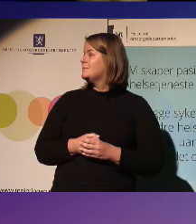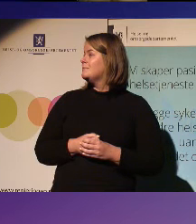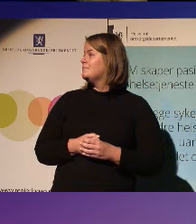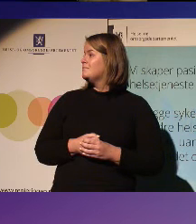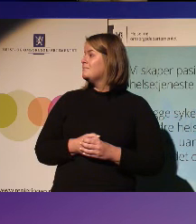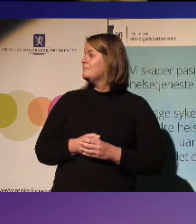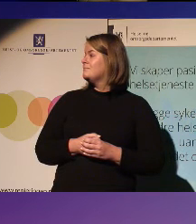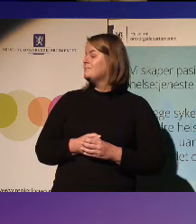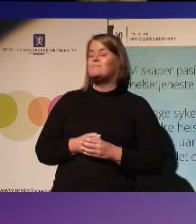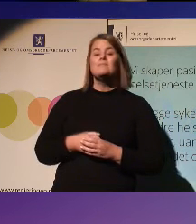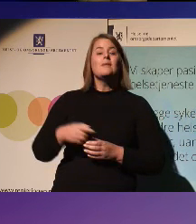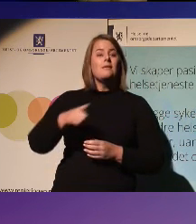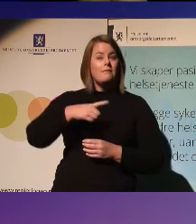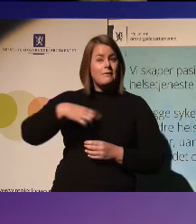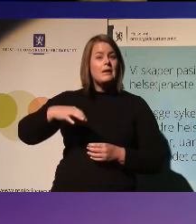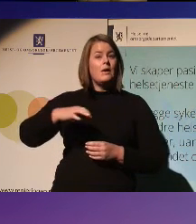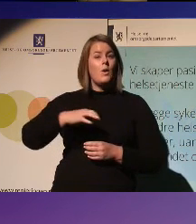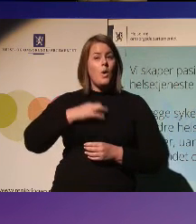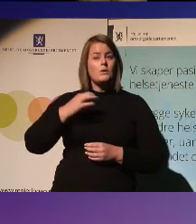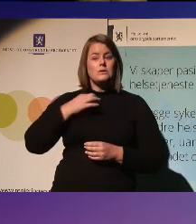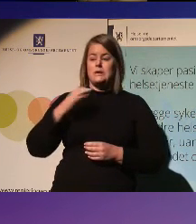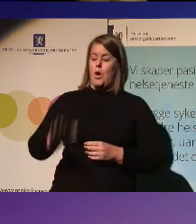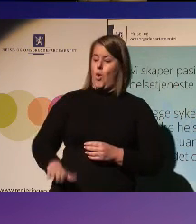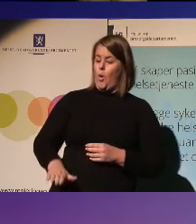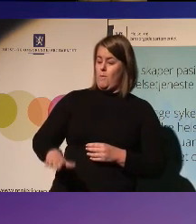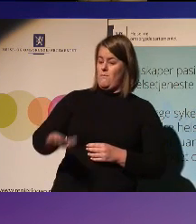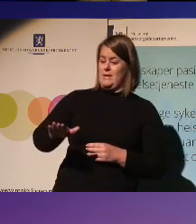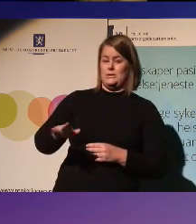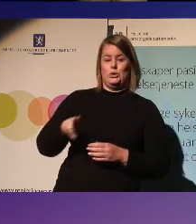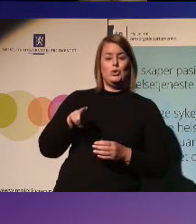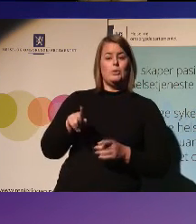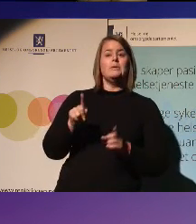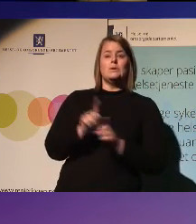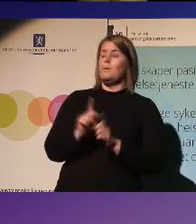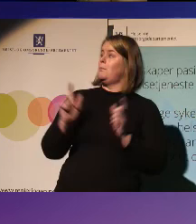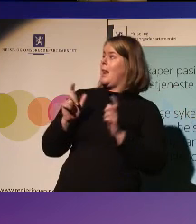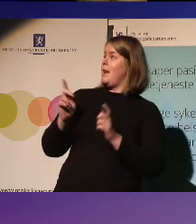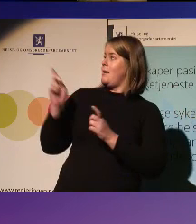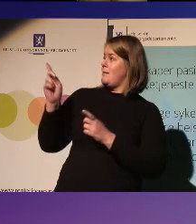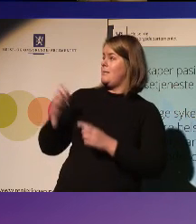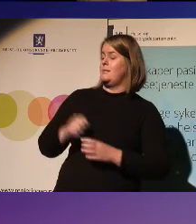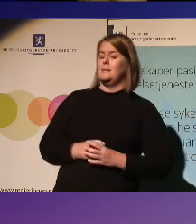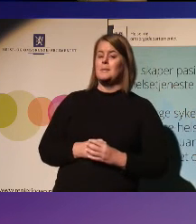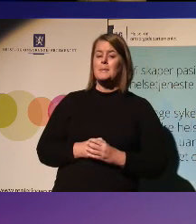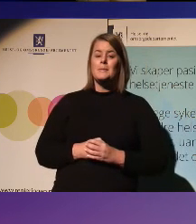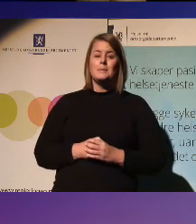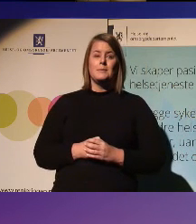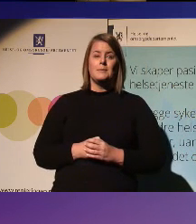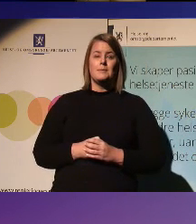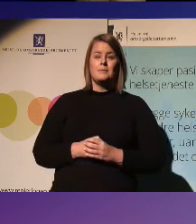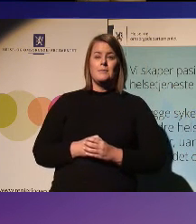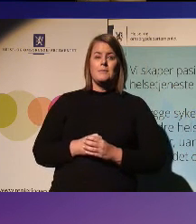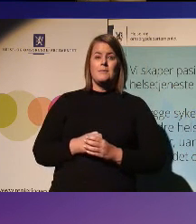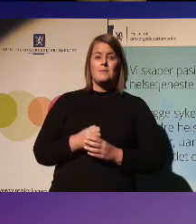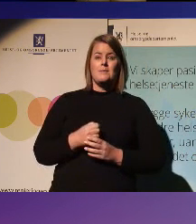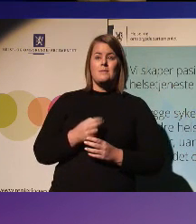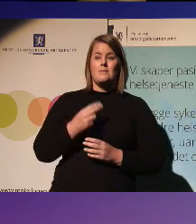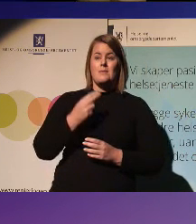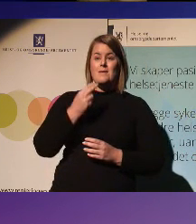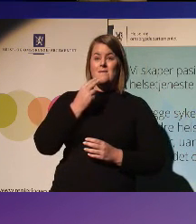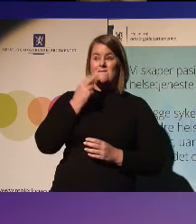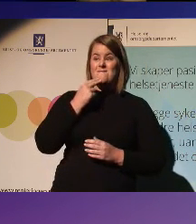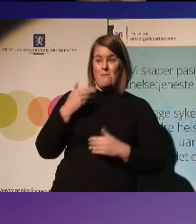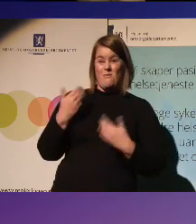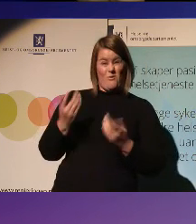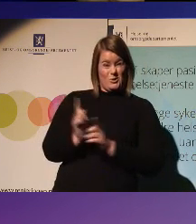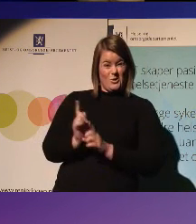Sånn vil vi at oppvekst skal oppleves. Og hvem er det som får denne oppveksten?